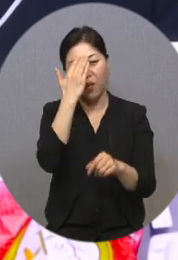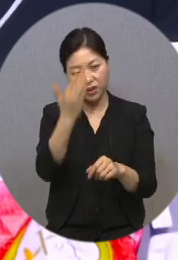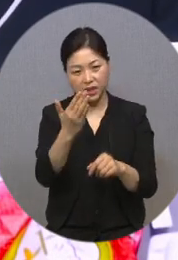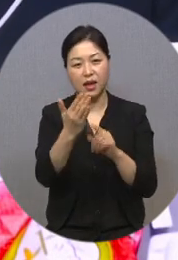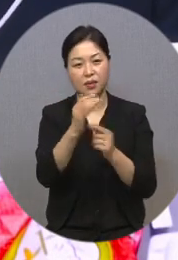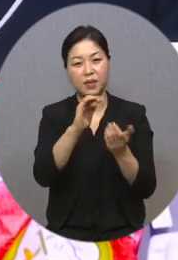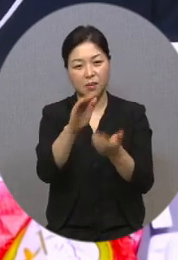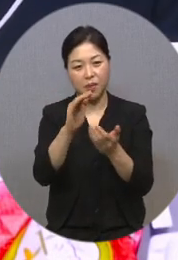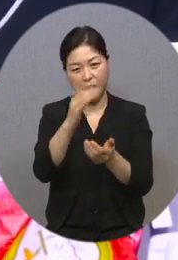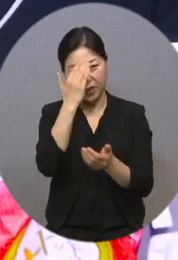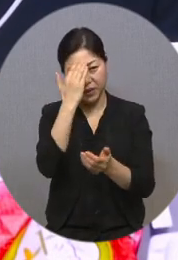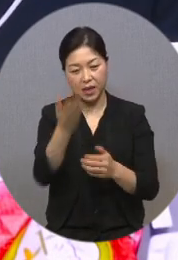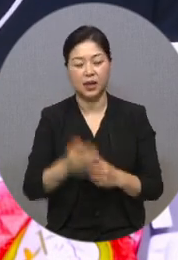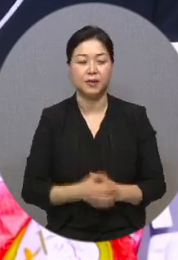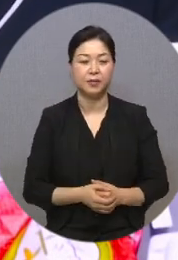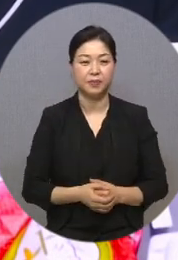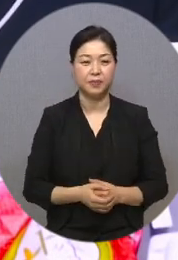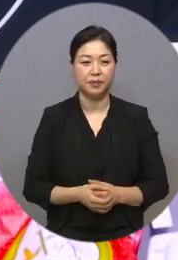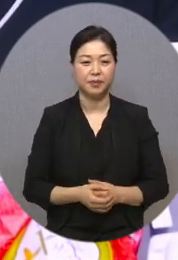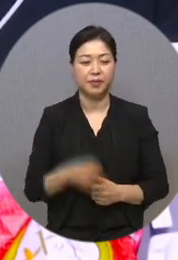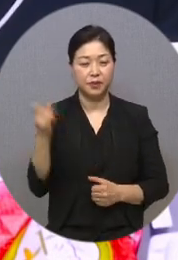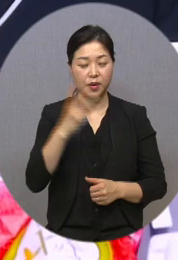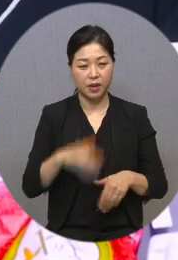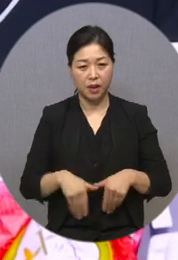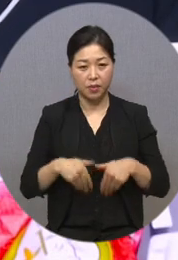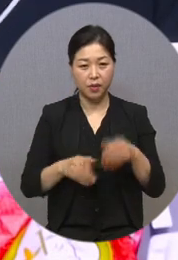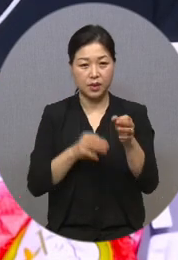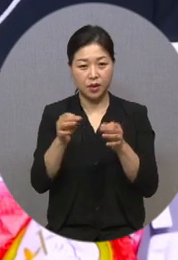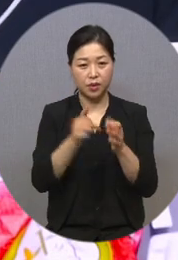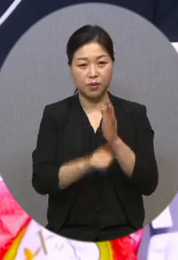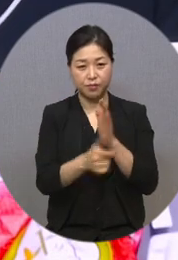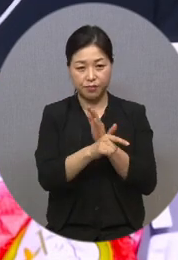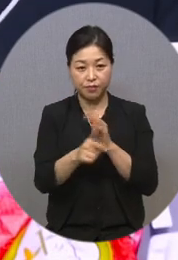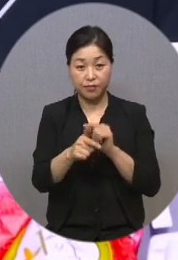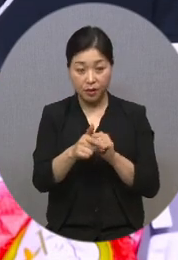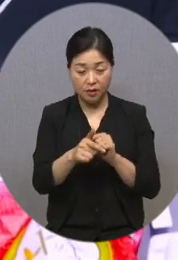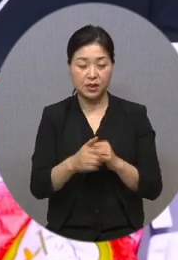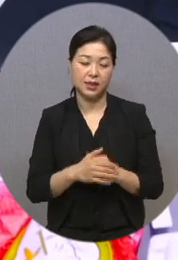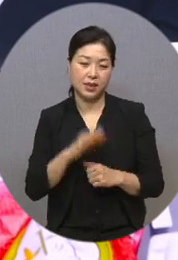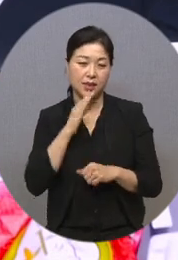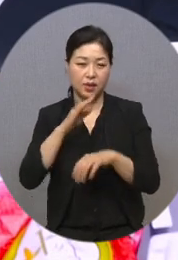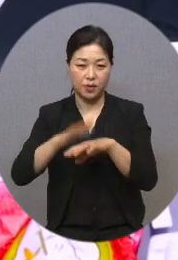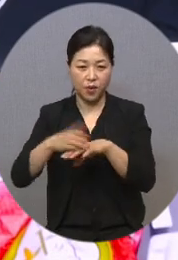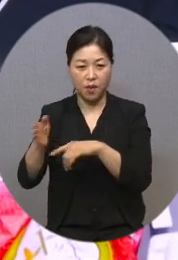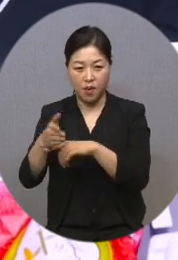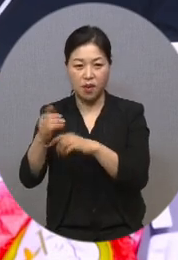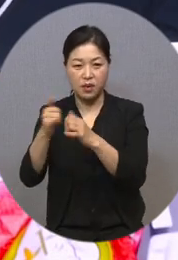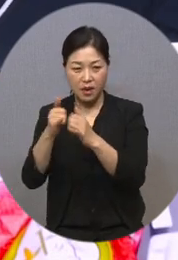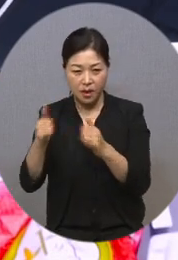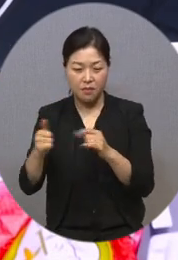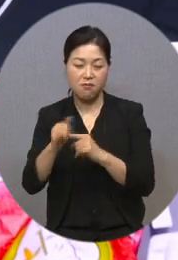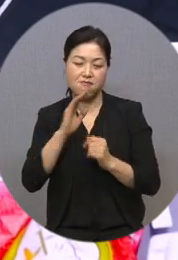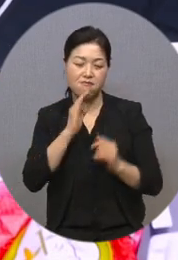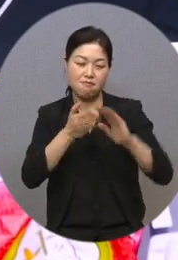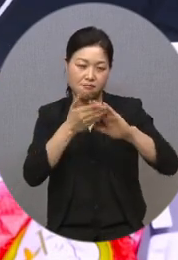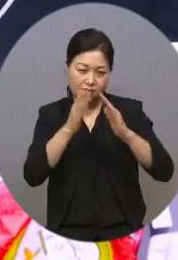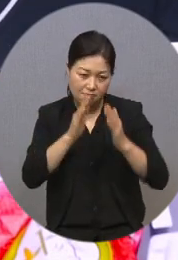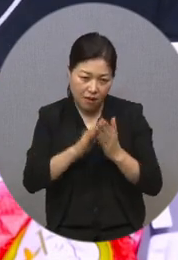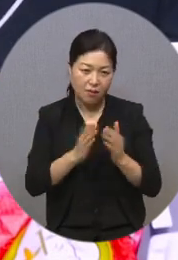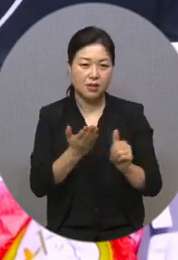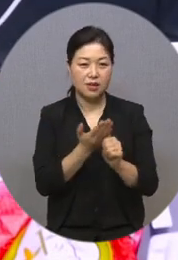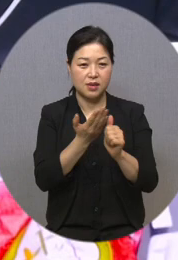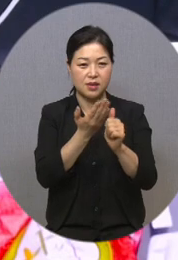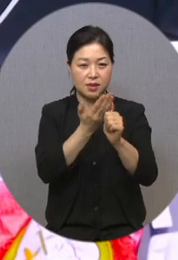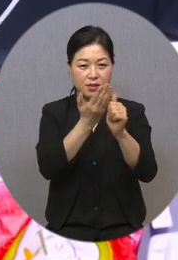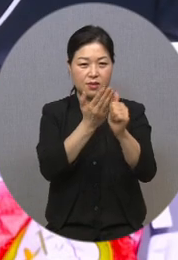아니라 택배뿐만이 아니라 남도 장터의 물건은 정말 우리 농어민이 아주 정성스럽게